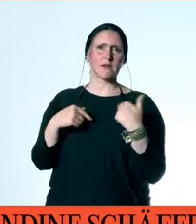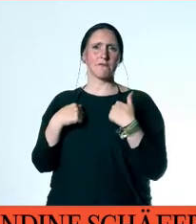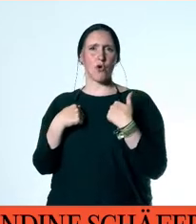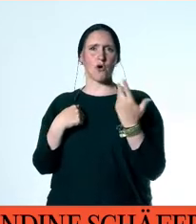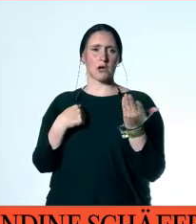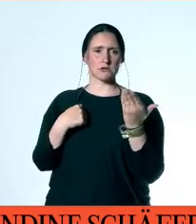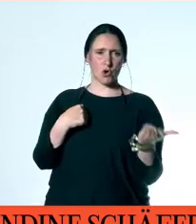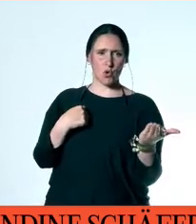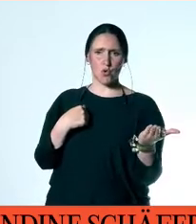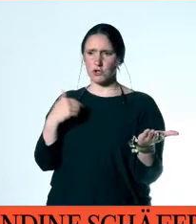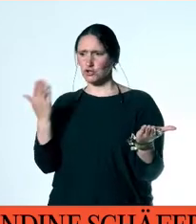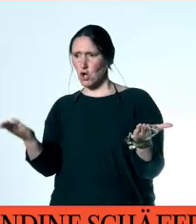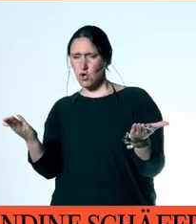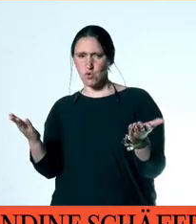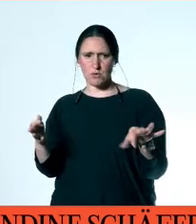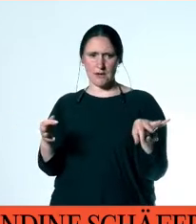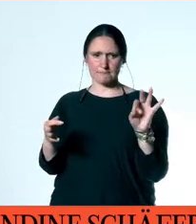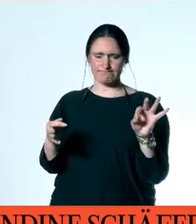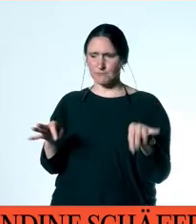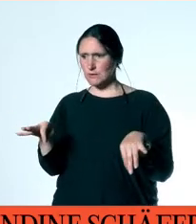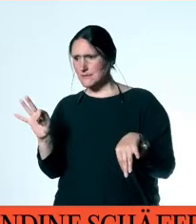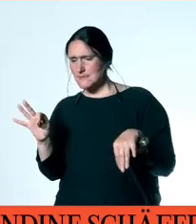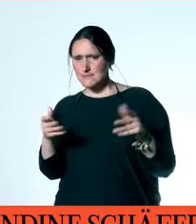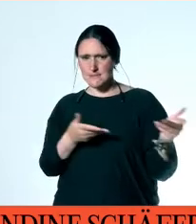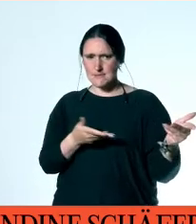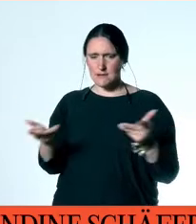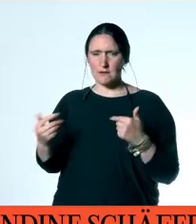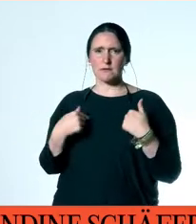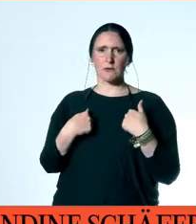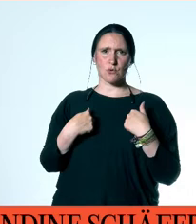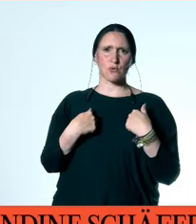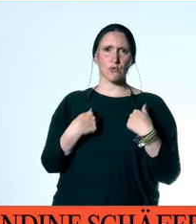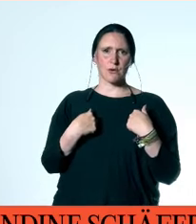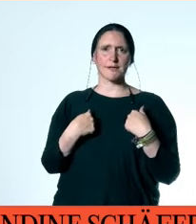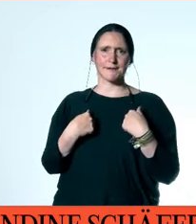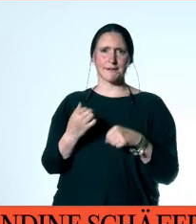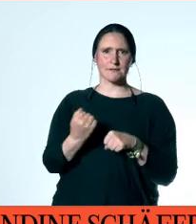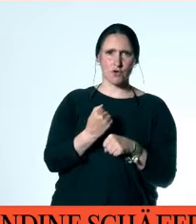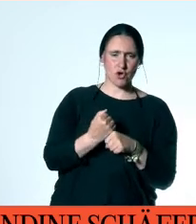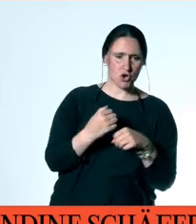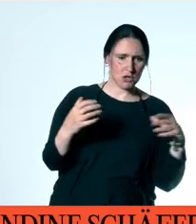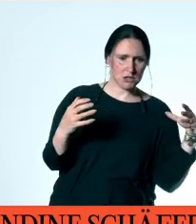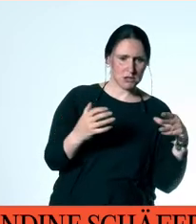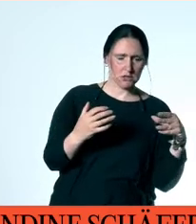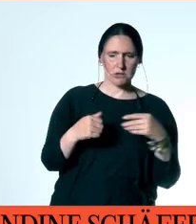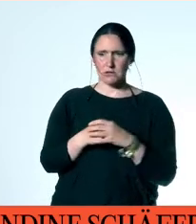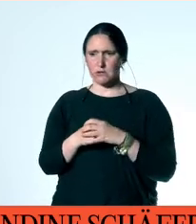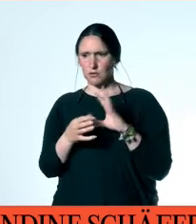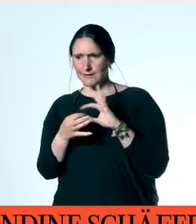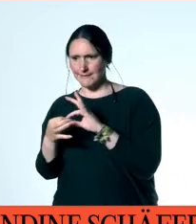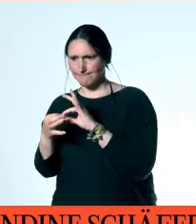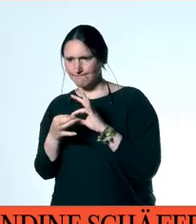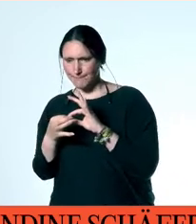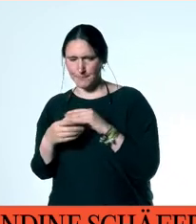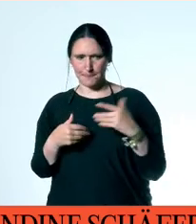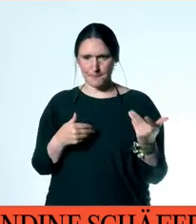The way that we work together is to center our relationships, and that means to center each other. Unsere Arbeit im Kollektiv ist